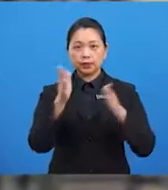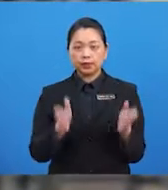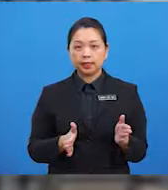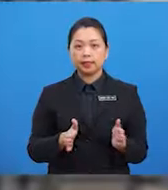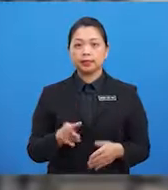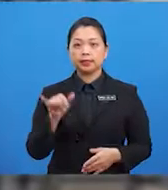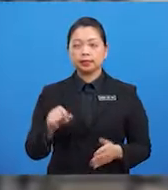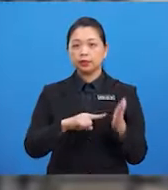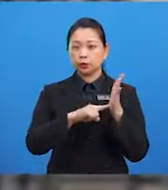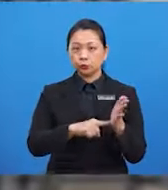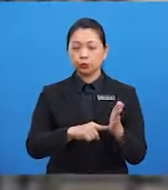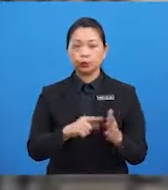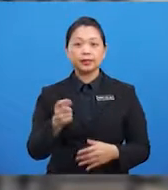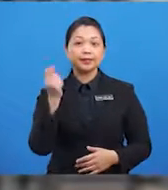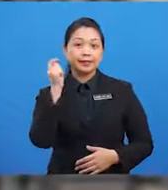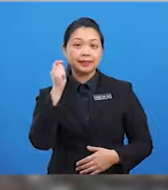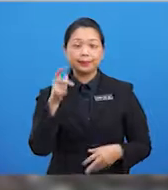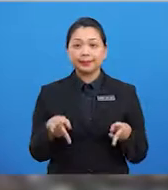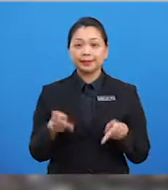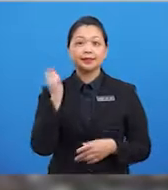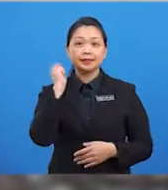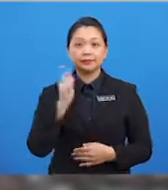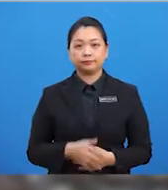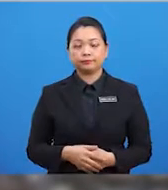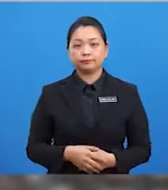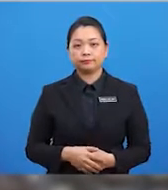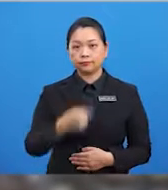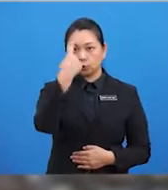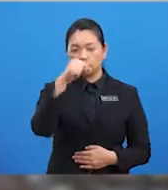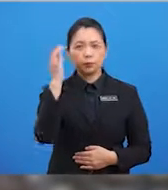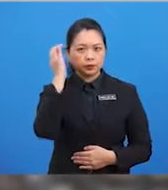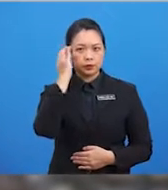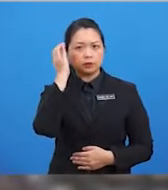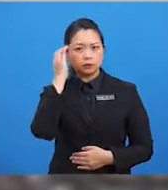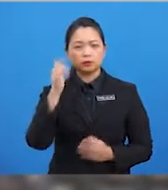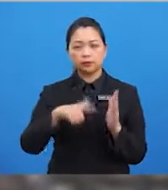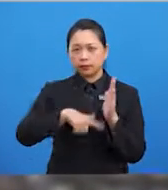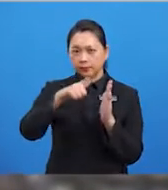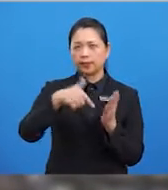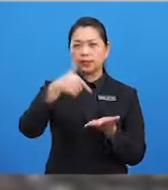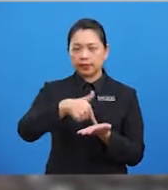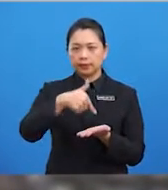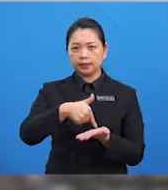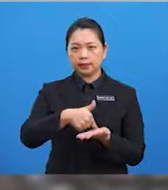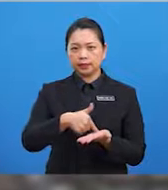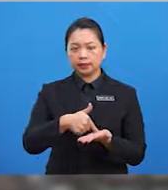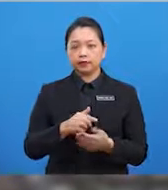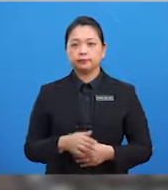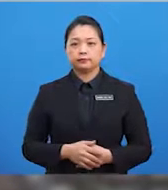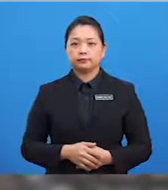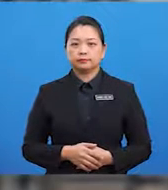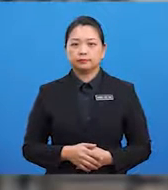ditunjukkan oleh pelajar tersebut. Untuk mengetahui lebih lanjut tentang gelagat